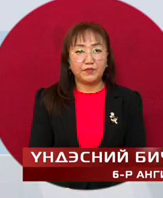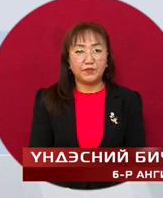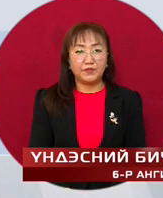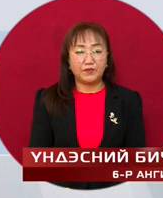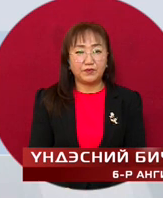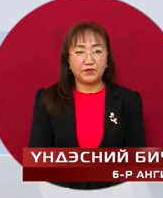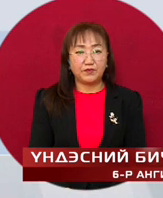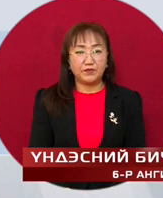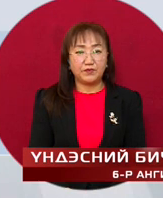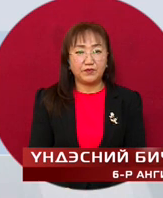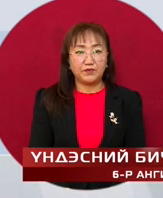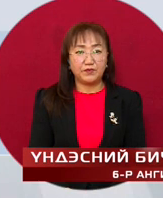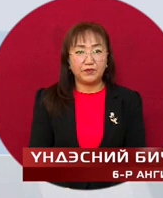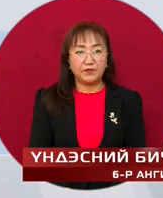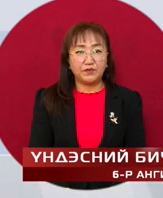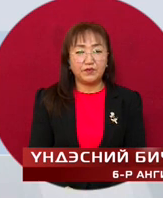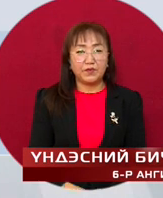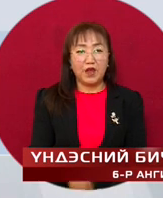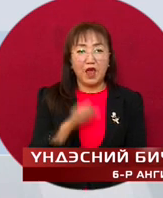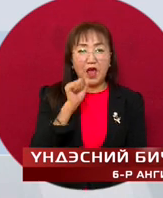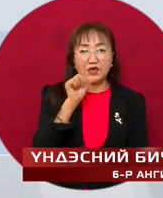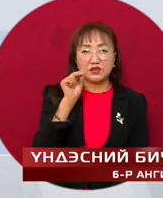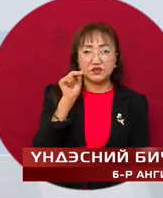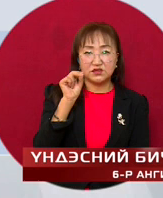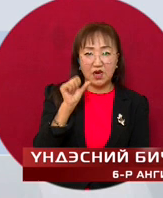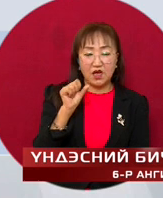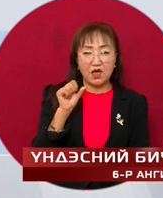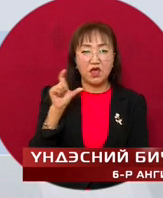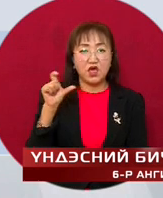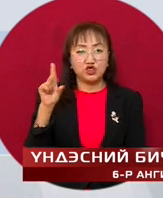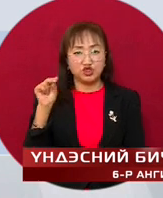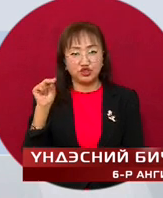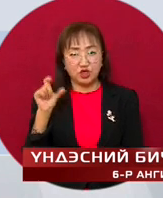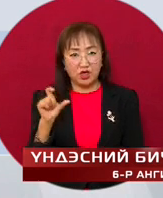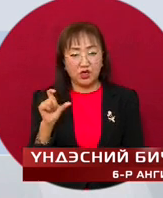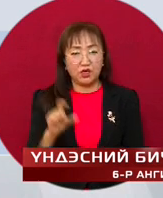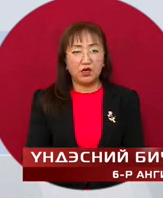дуудана. За, ача эрүгэн дача эм үгэн эч.